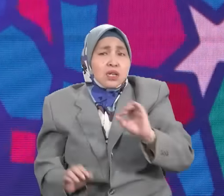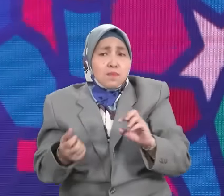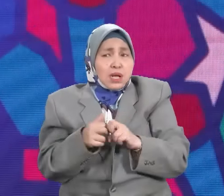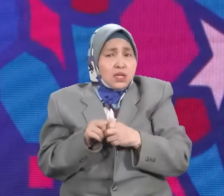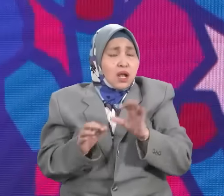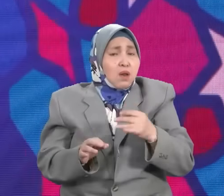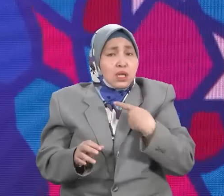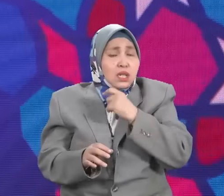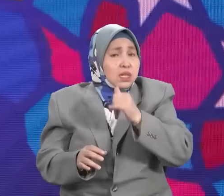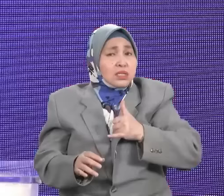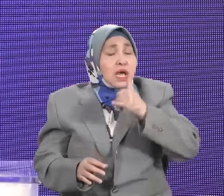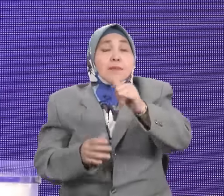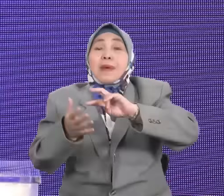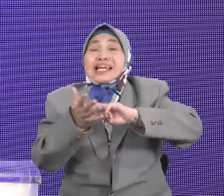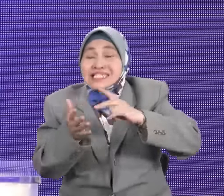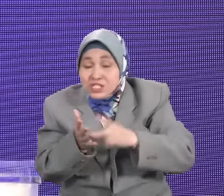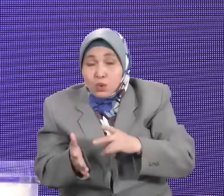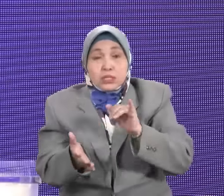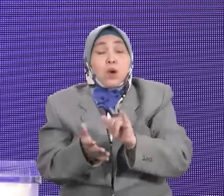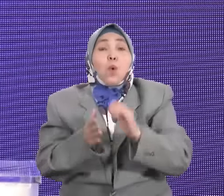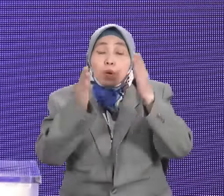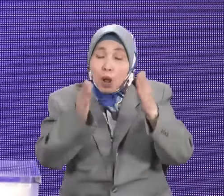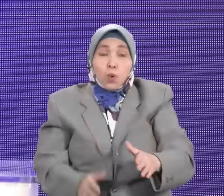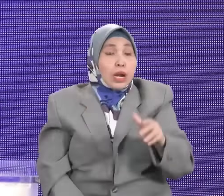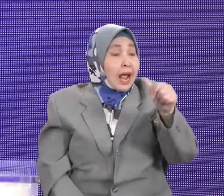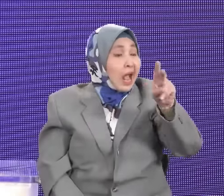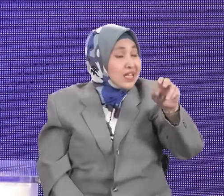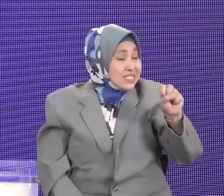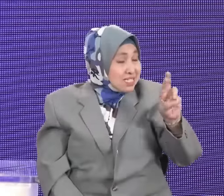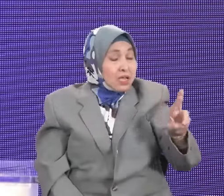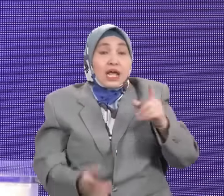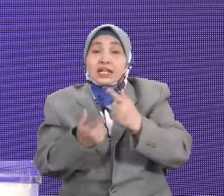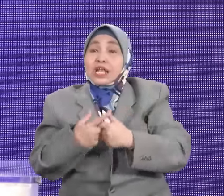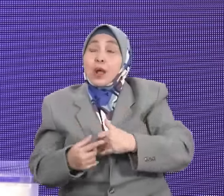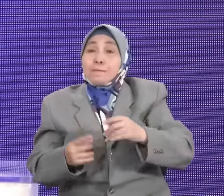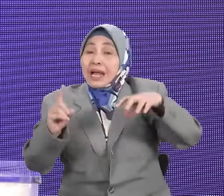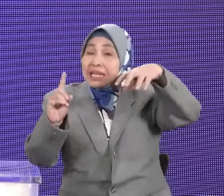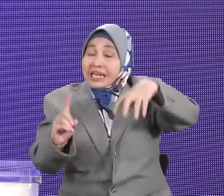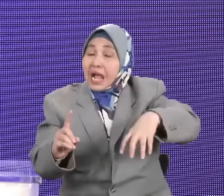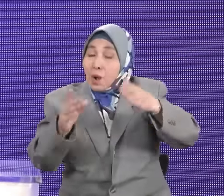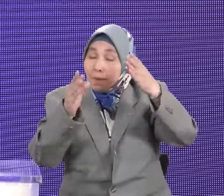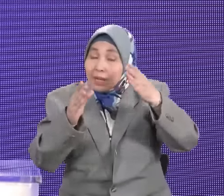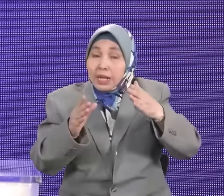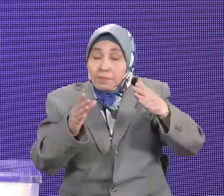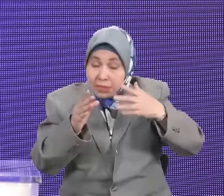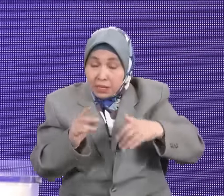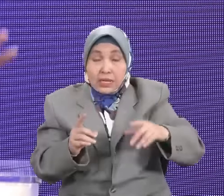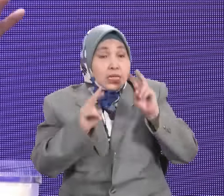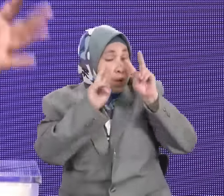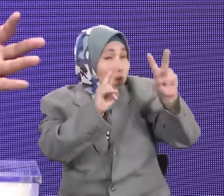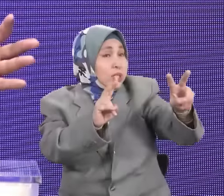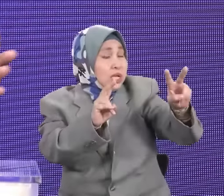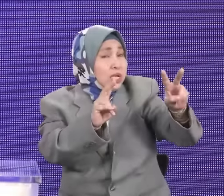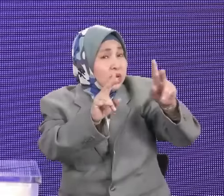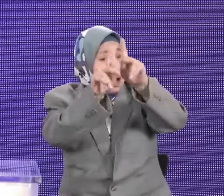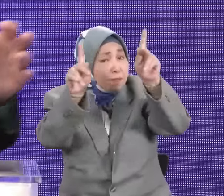bukan maksudnya ini orang-orang Anshar orang dapat di Madinah itu Michael melihat orang-orang di apa di Mekah di